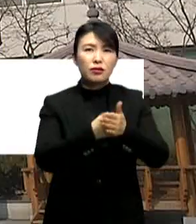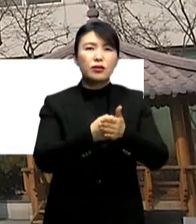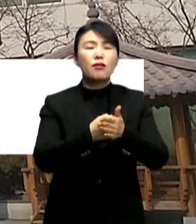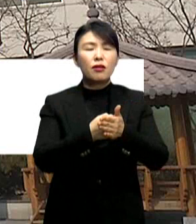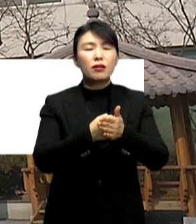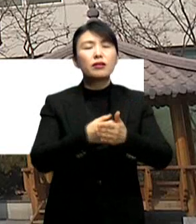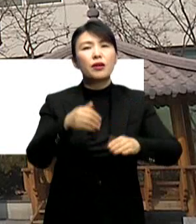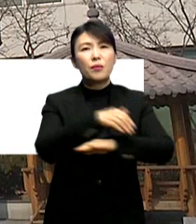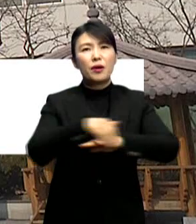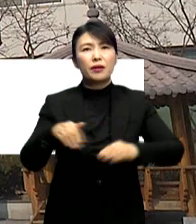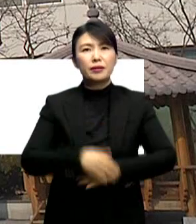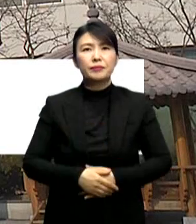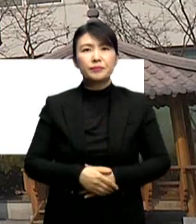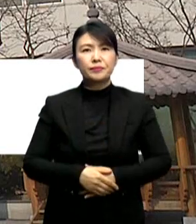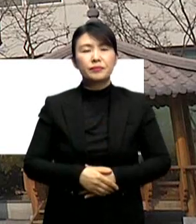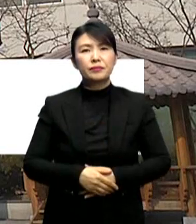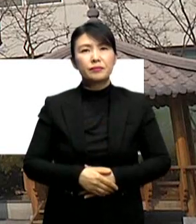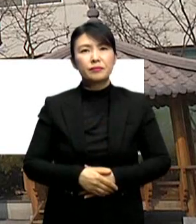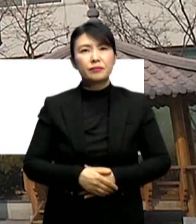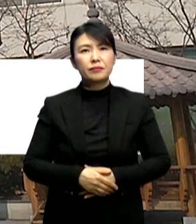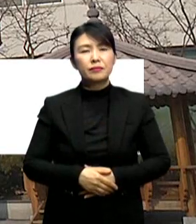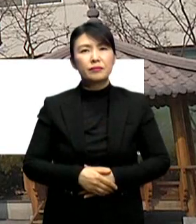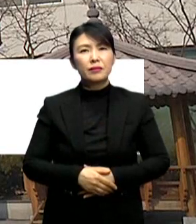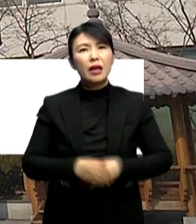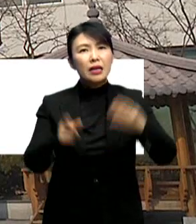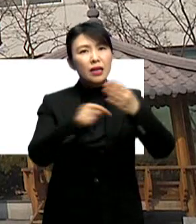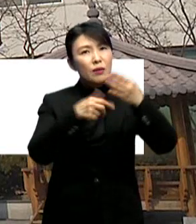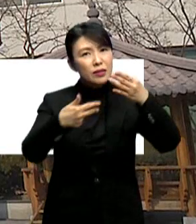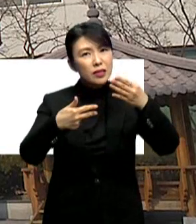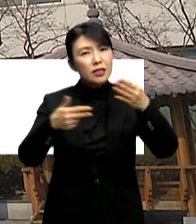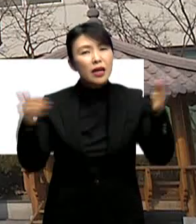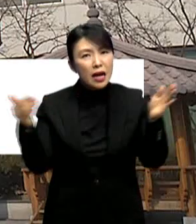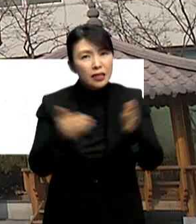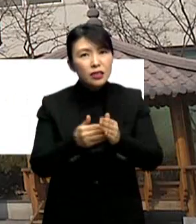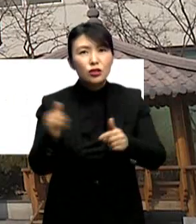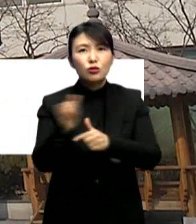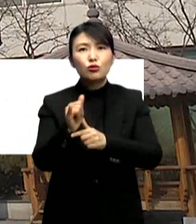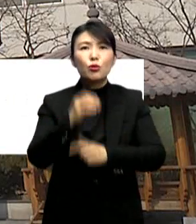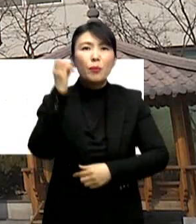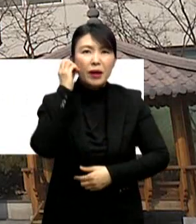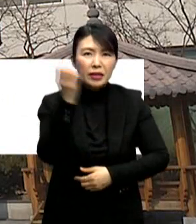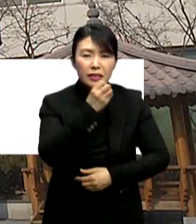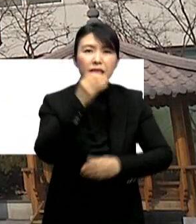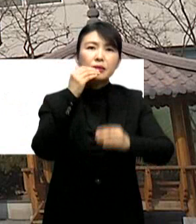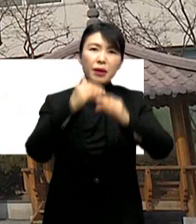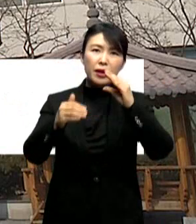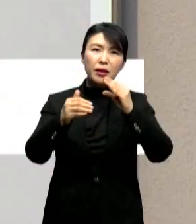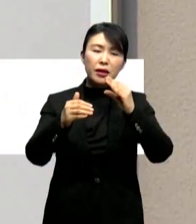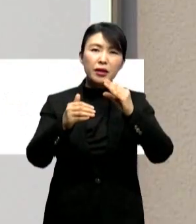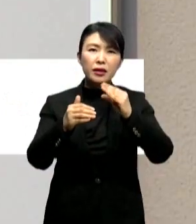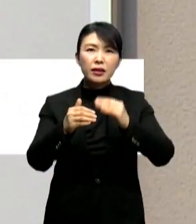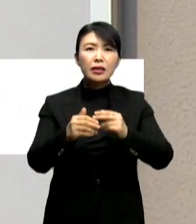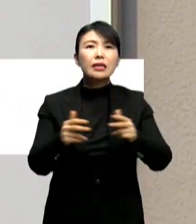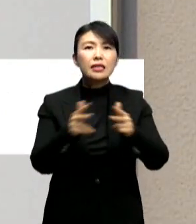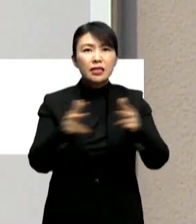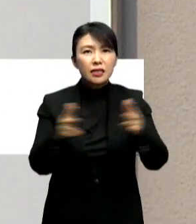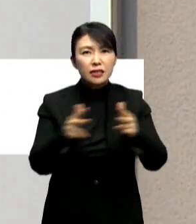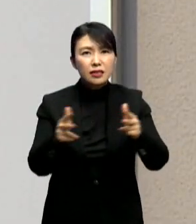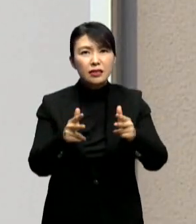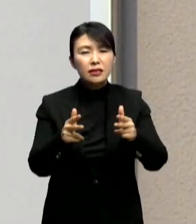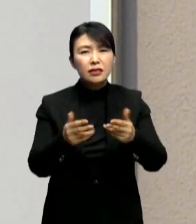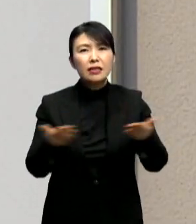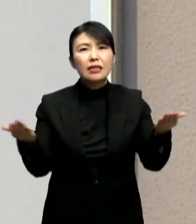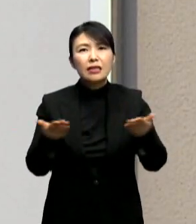계획입니다 명칭 공모는 다음 달 7일까지 연수구청 홈페이지와 이메일 연수구청 7층 일자리